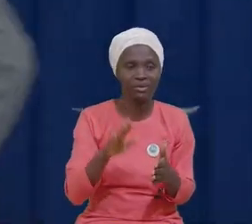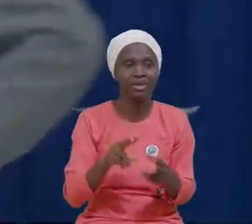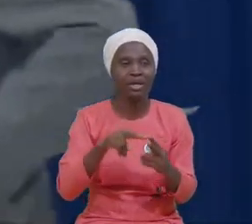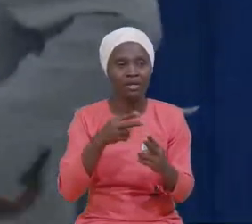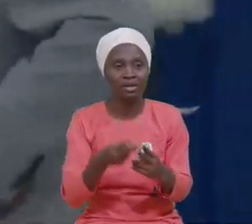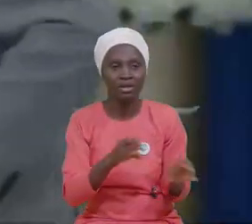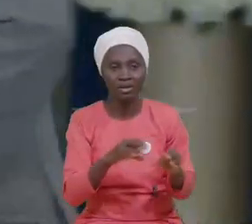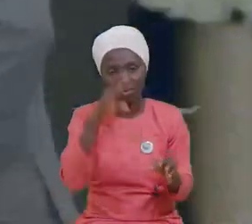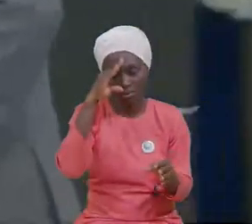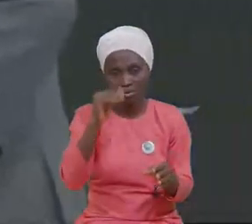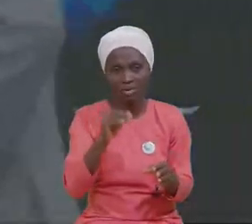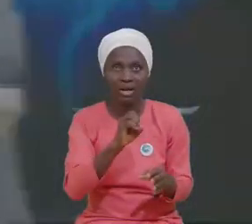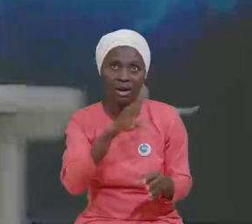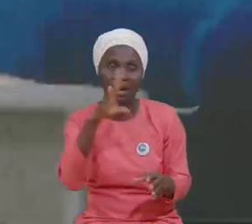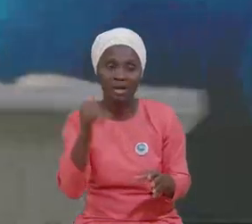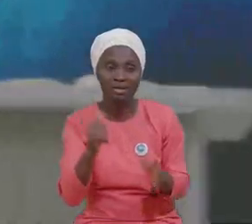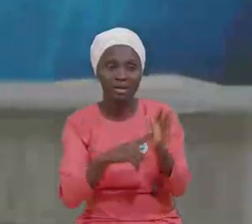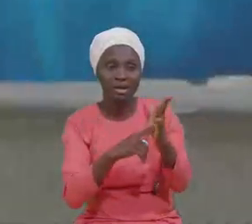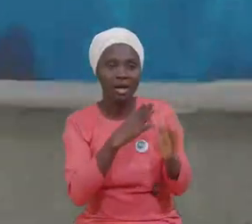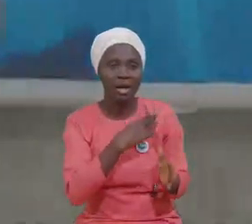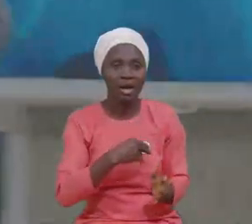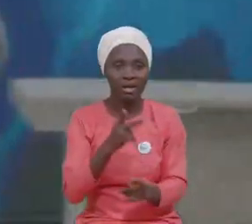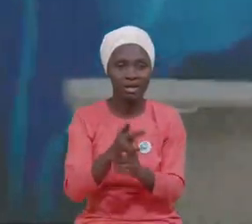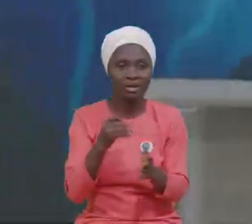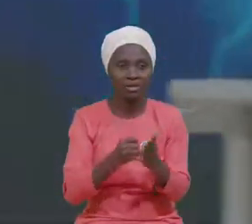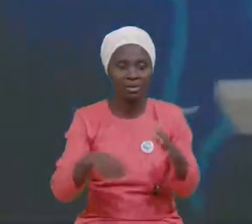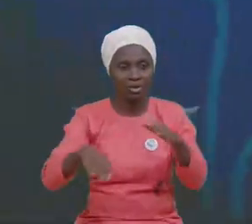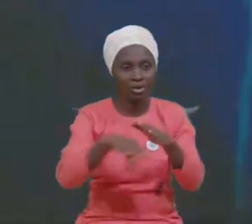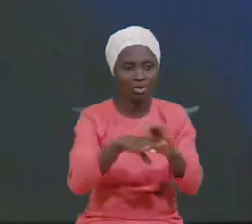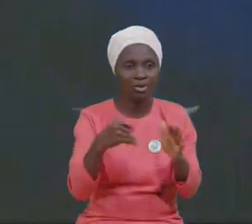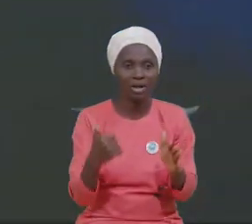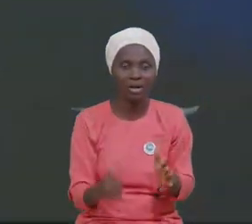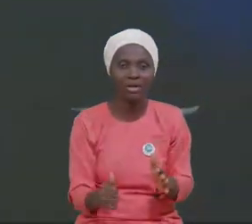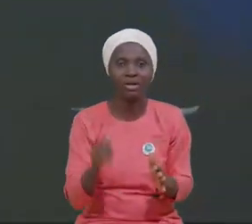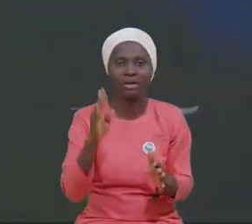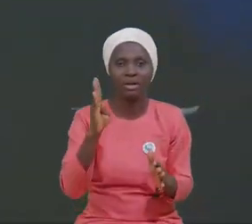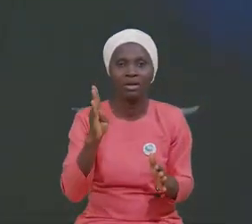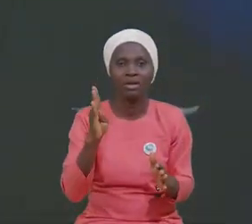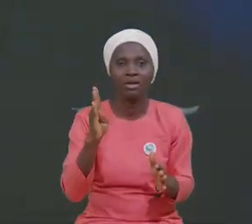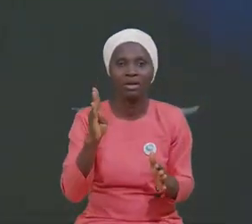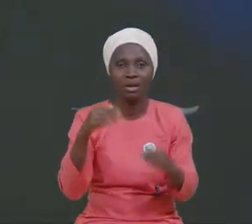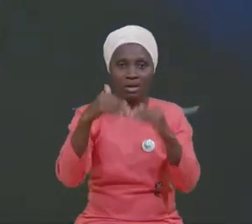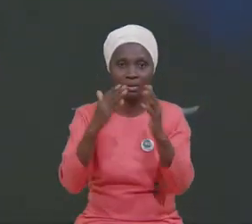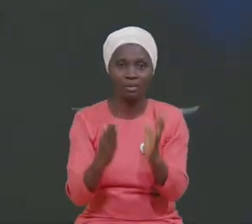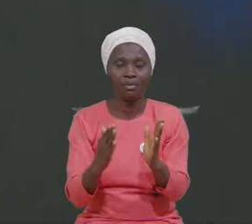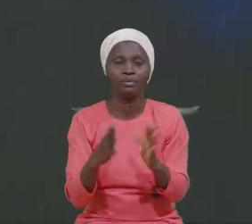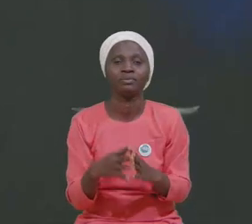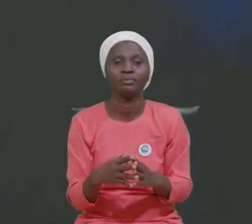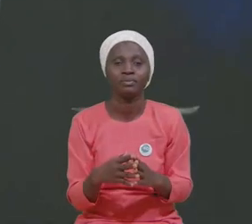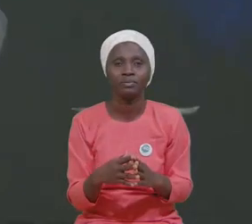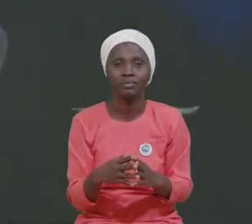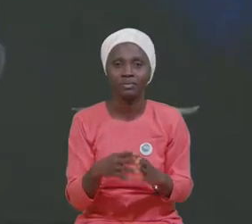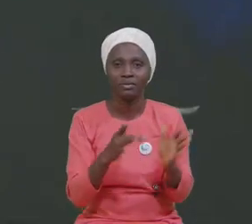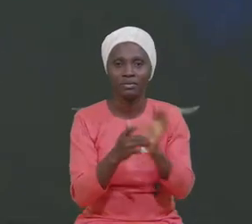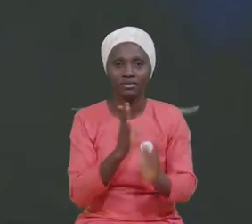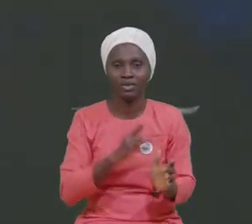boisseau. Ce que Christ dit ici, il vous a donné la lumière, comprenez. Si